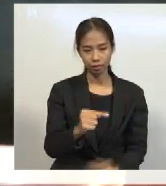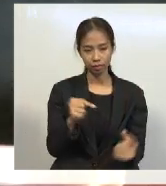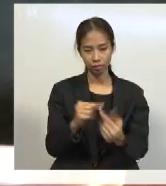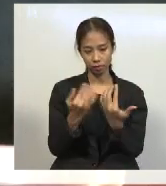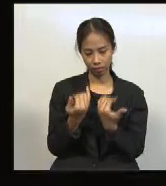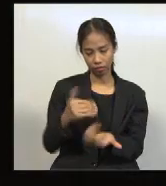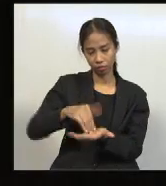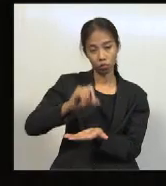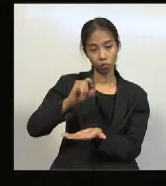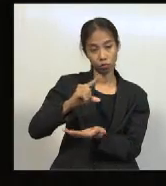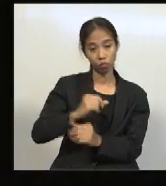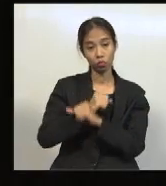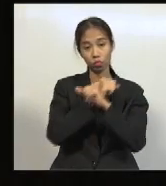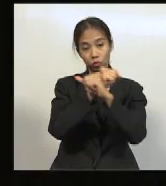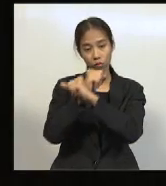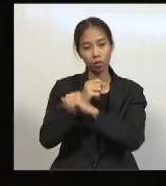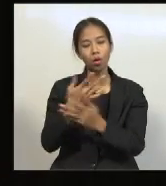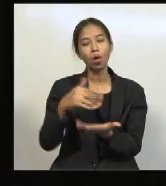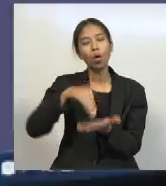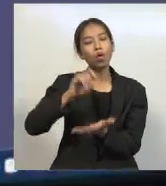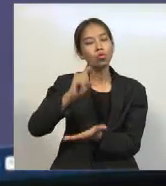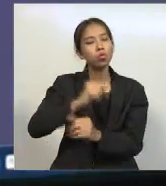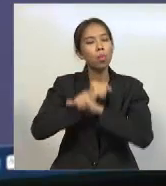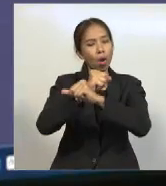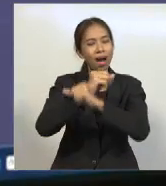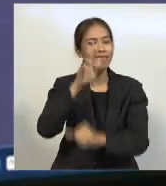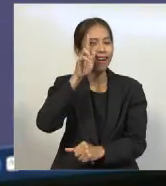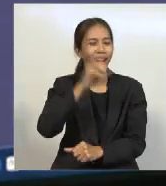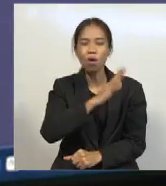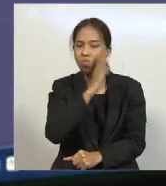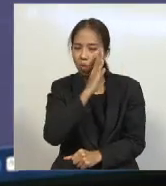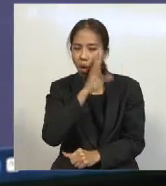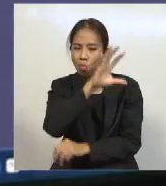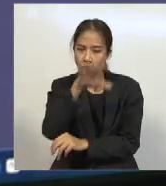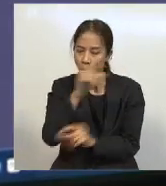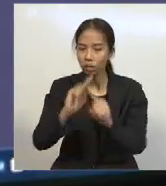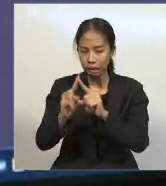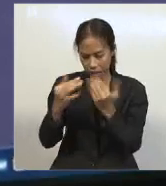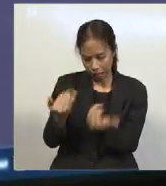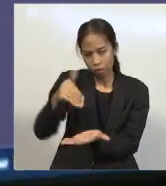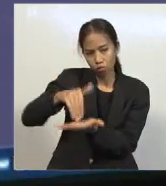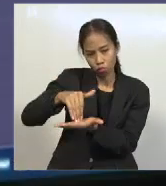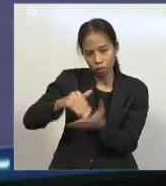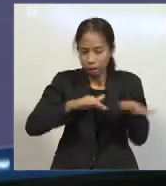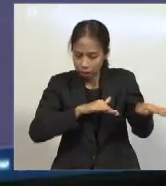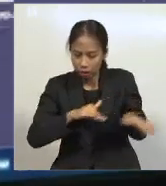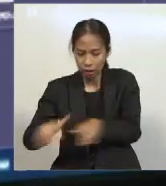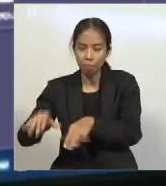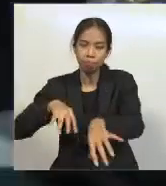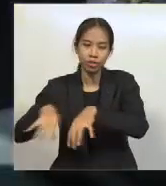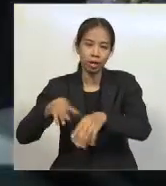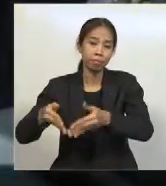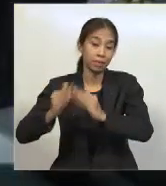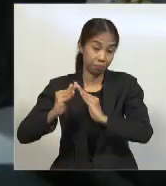การจัดตั้งศูนย์ต่อต้านข่าวปลอมหรือ Anti Fake News Center นะคะว่าขณะนี้อยู่ระหว่างการเตรียมความพร้อมแล้วก็